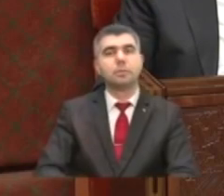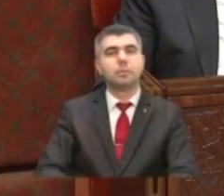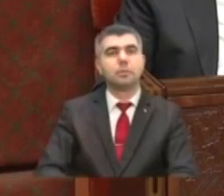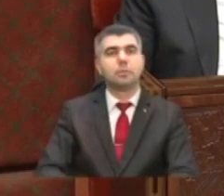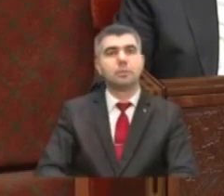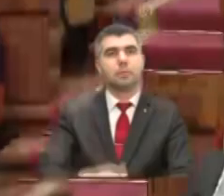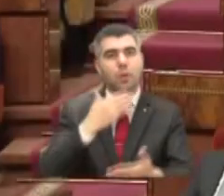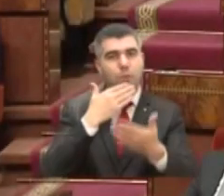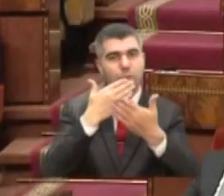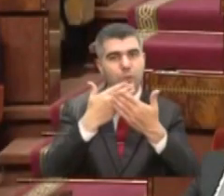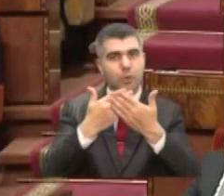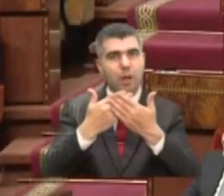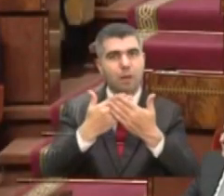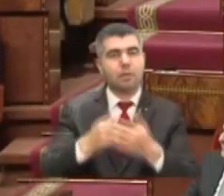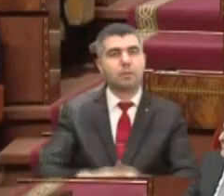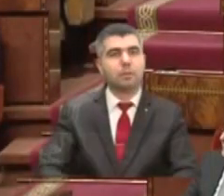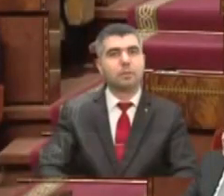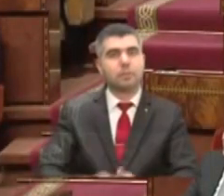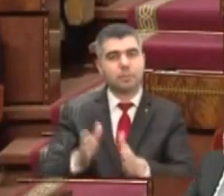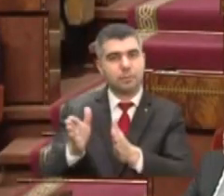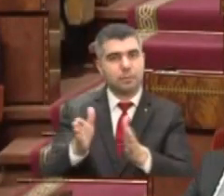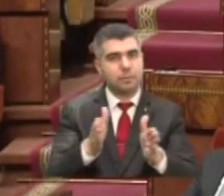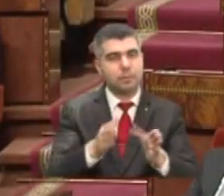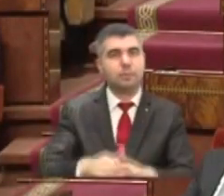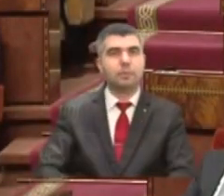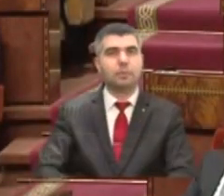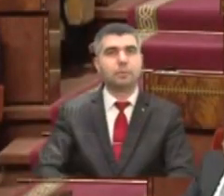شكرا سيد النائب.